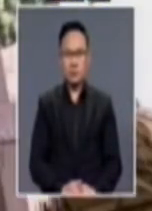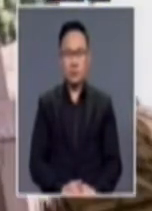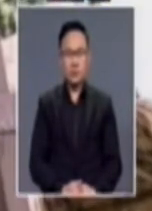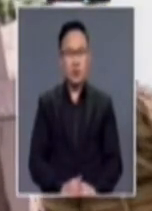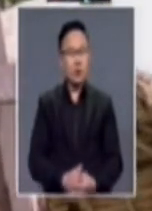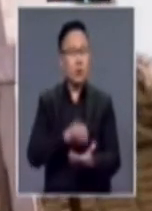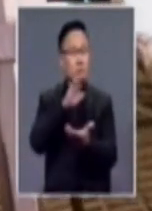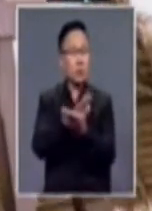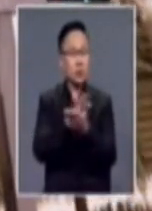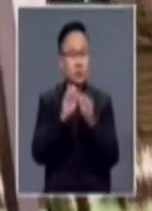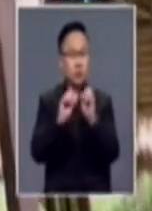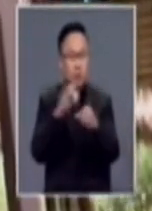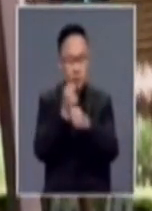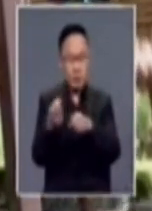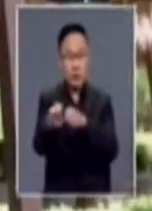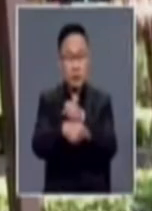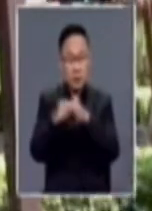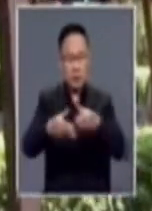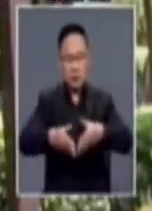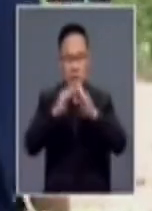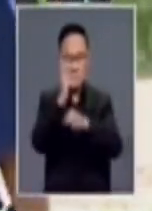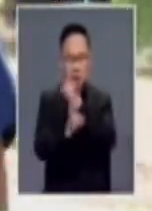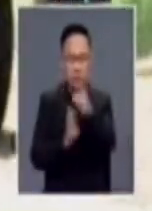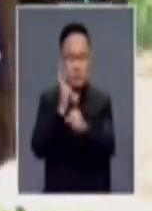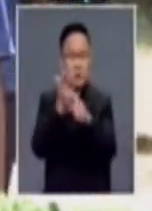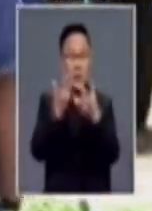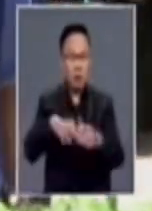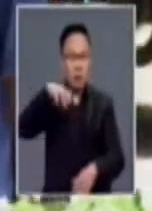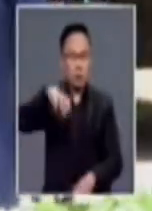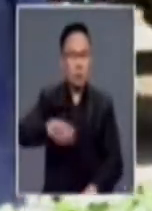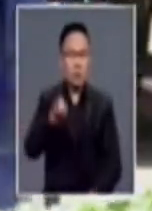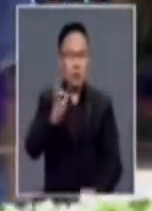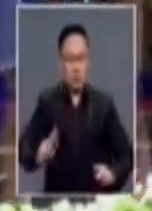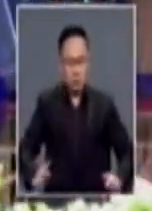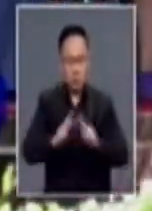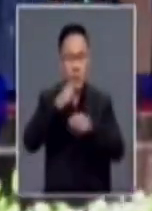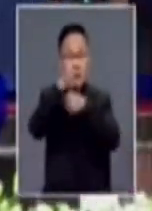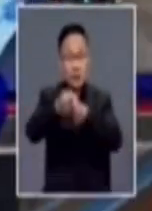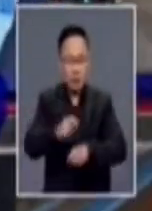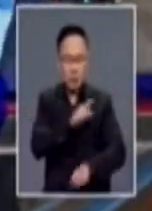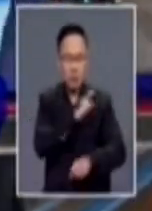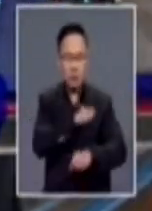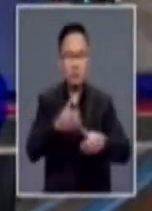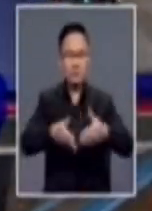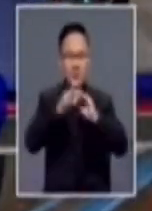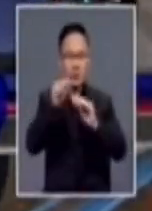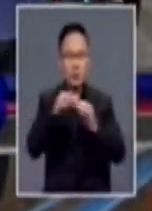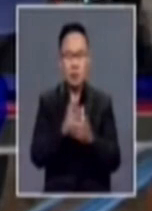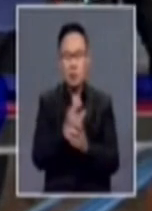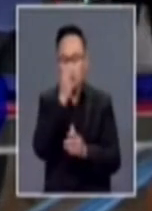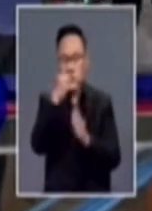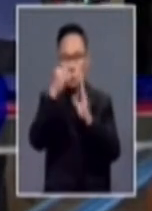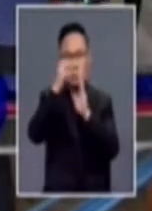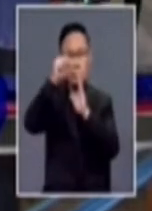โรงเรียนเกษตรกรชาวนาก่อตั้งขึ้นมากว่า3ปีโดยกรมการข้าวกระทรวงเกษตรและสหกรณ์ที่เล็งเห็นว่าจังหวัดสุพรรณบุ